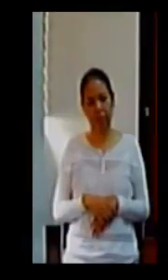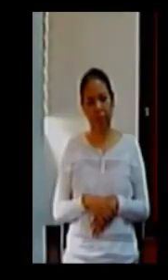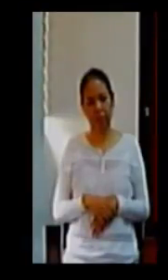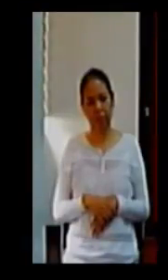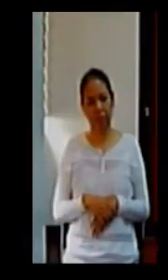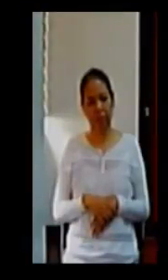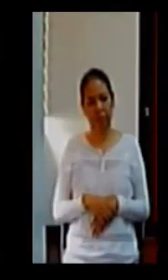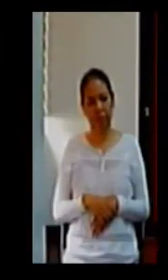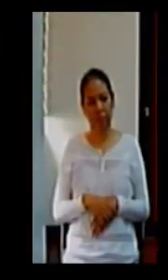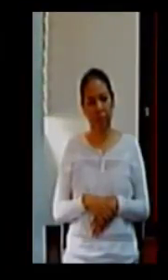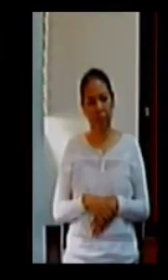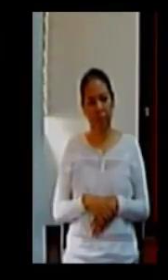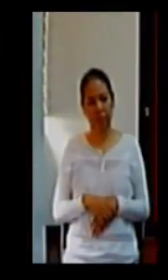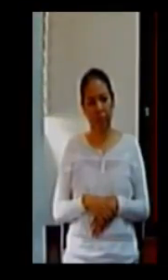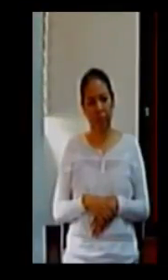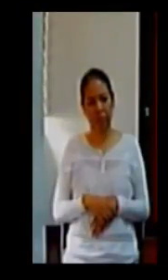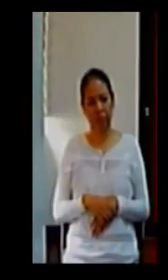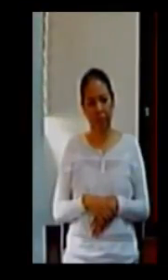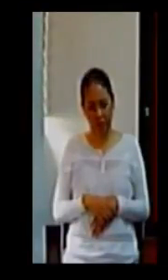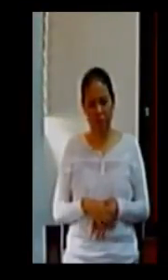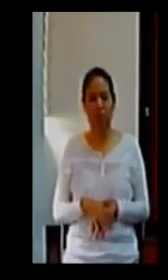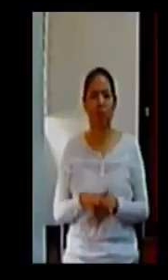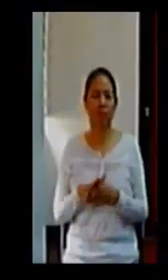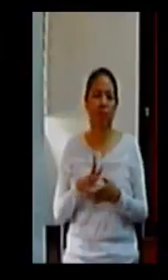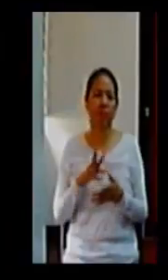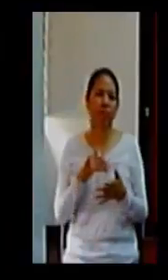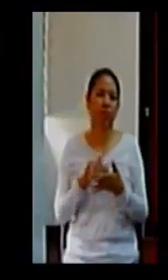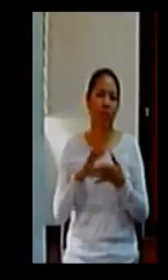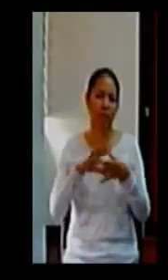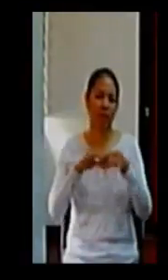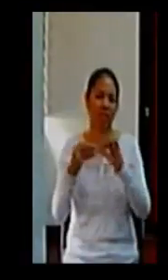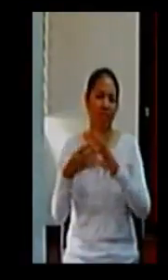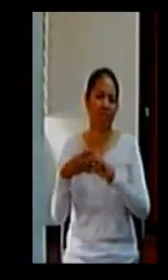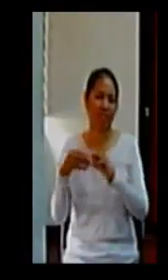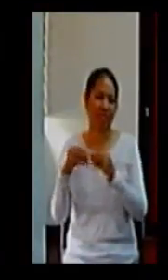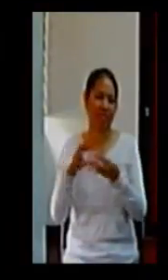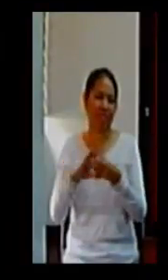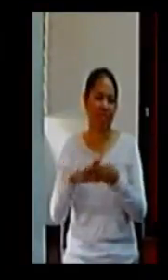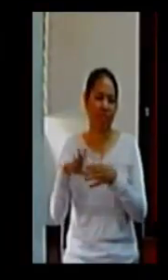So, yun na lang po ang salaysay ni Mr. Buukan.